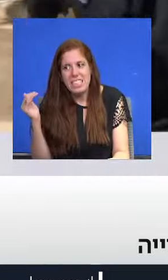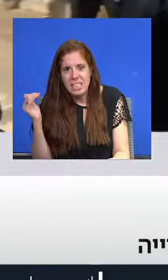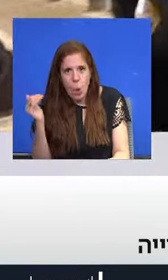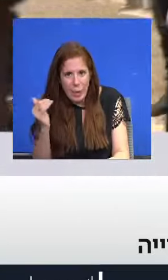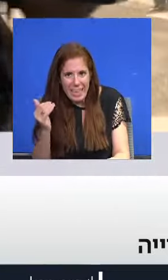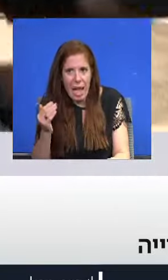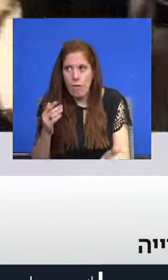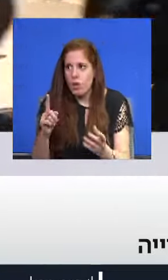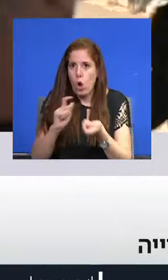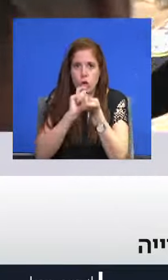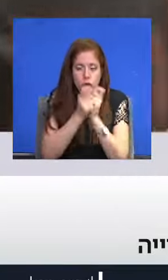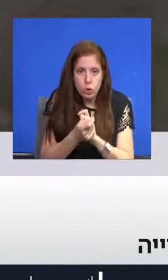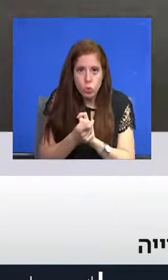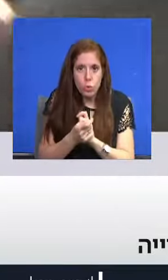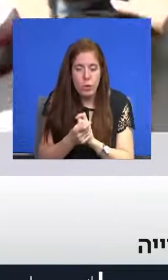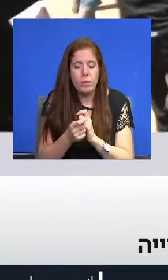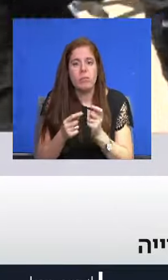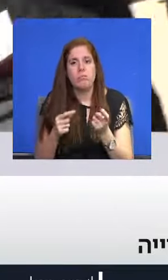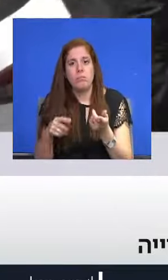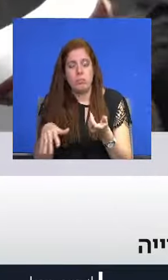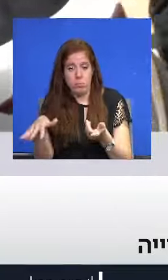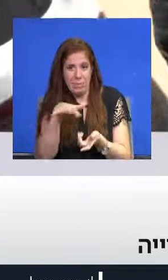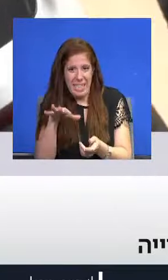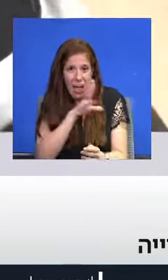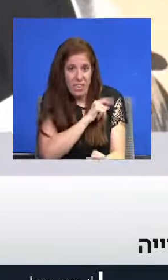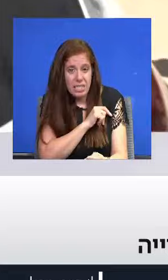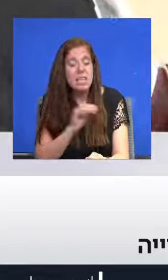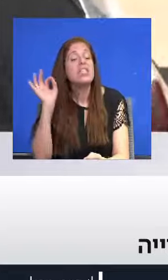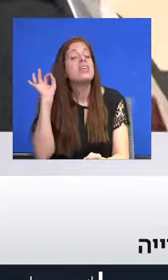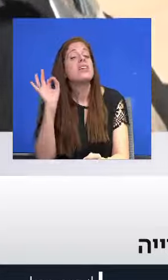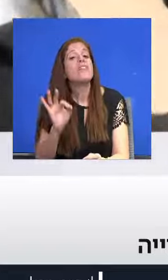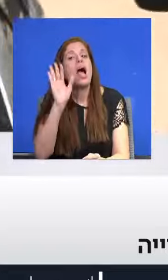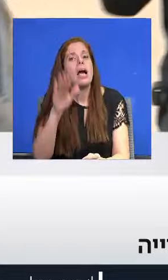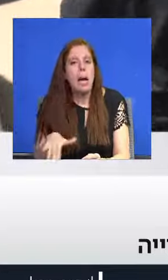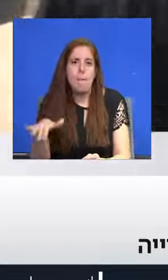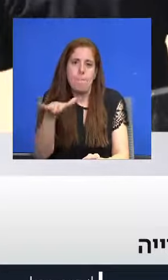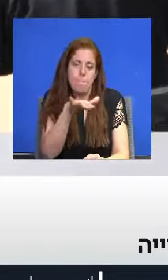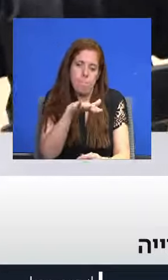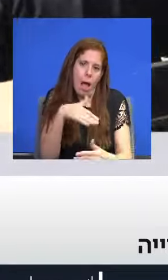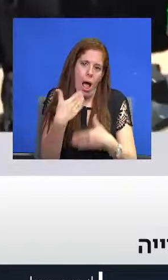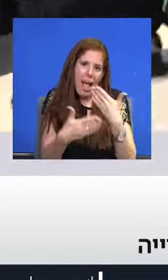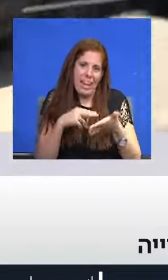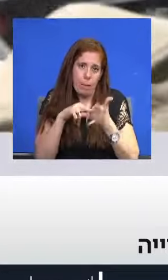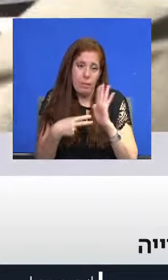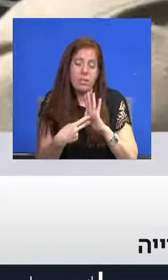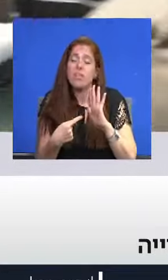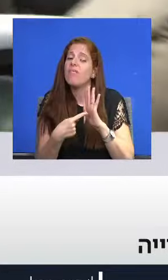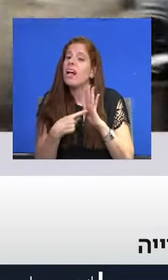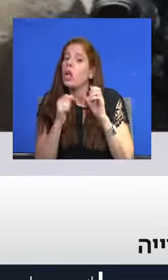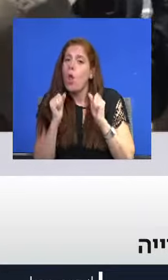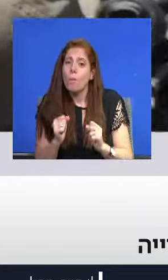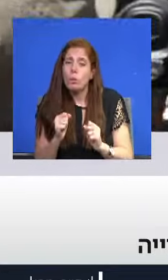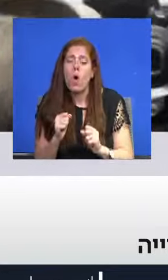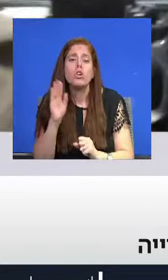שיגרום להתלקחות בזירה הפלסטינית, הוא גם יפגע בתהליך המדיני הזה, ולכן גם לא בטוח שנתניהו ייתן לבן גביר את